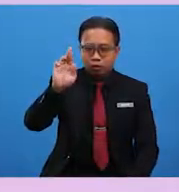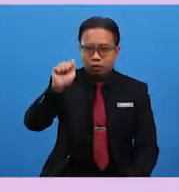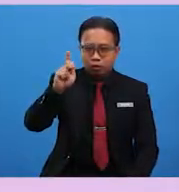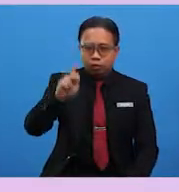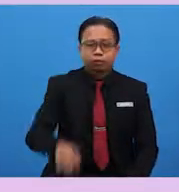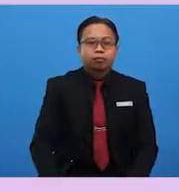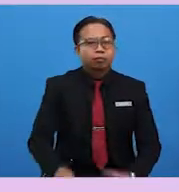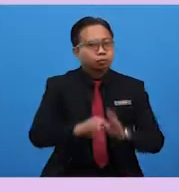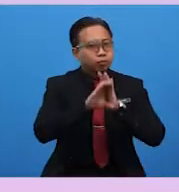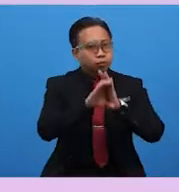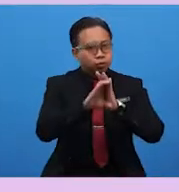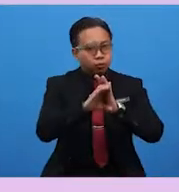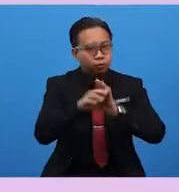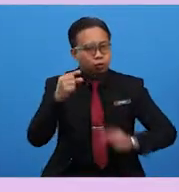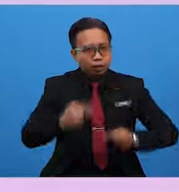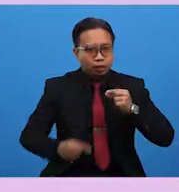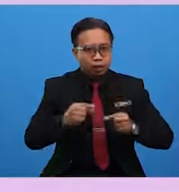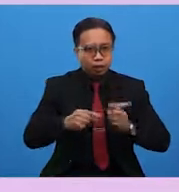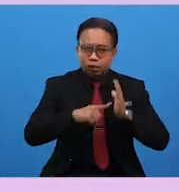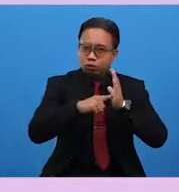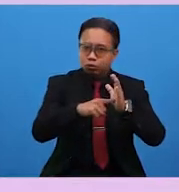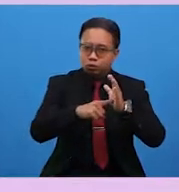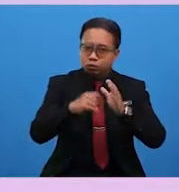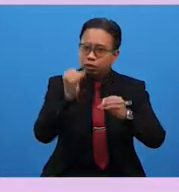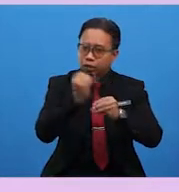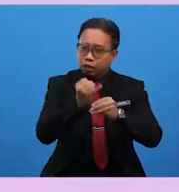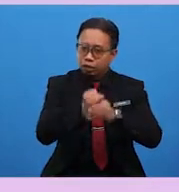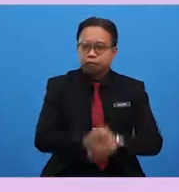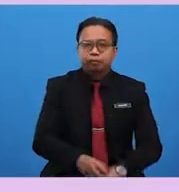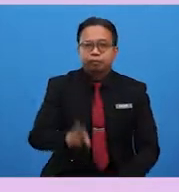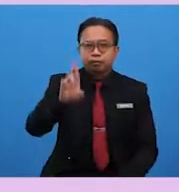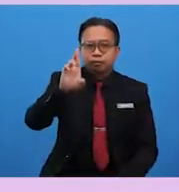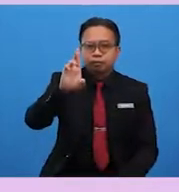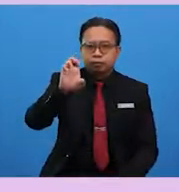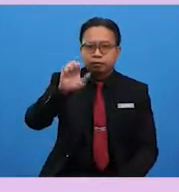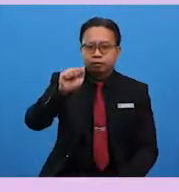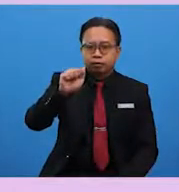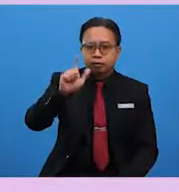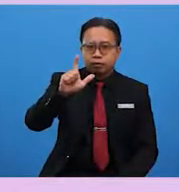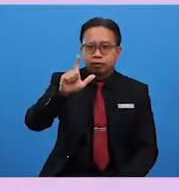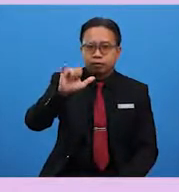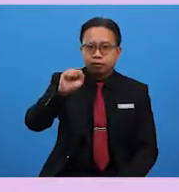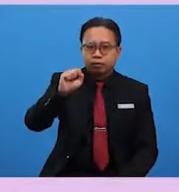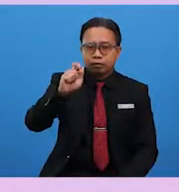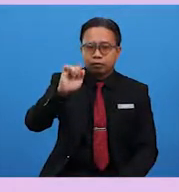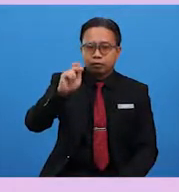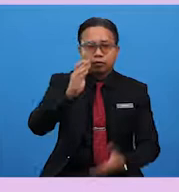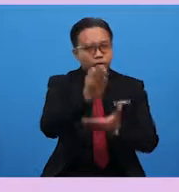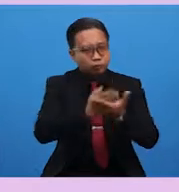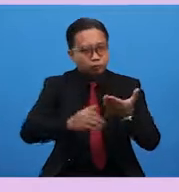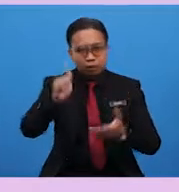contoh gaya penampilan karya realistic separa x-ride